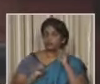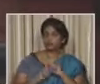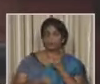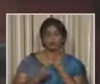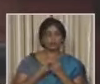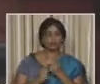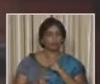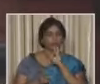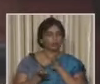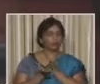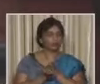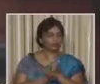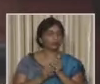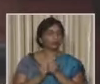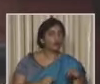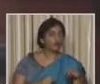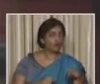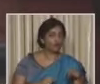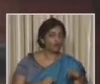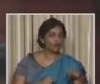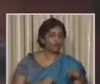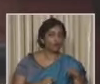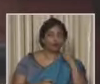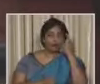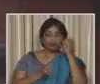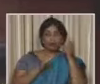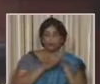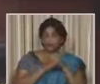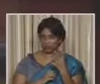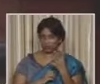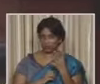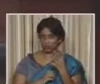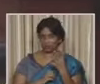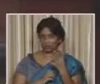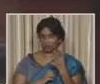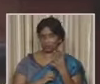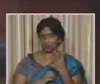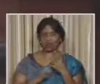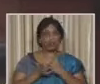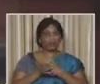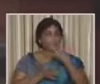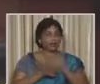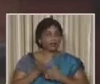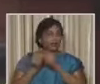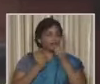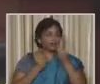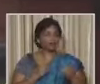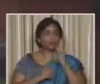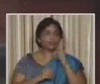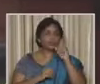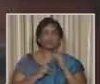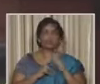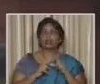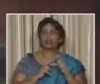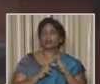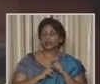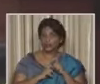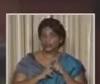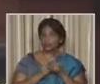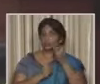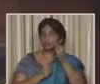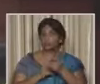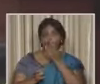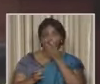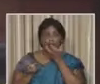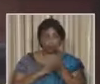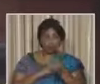தவறாக வழிநடத்த செயலாற்றியது யார்? இந்த தாக்குதல் எல்டிடிஇயினரின் தாக்குதல் என நான்கு உளவு பிரிவுகள் அறிக்கைகளை